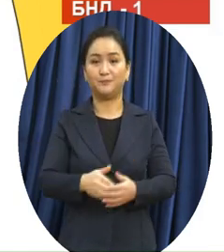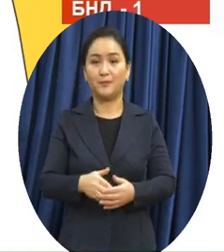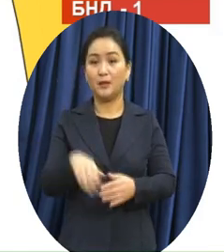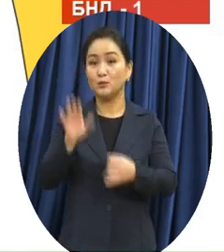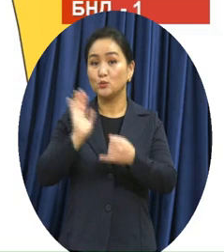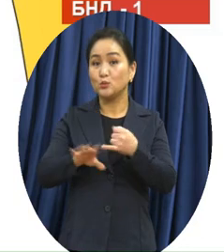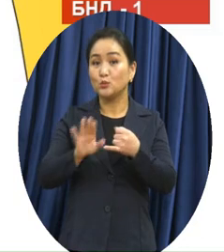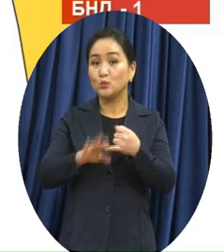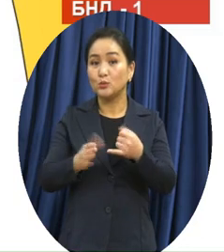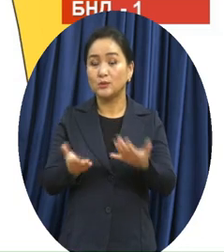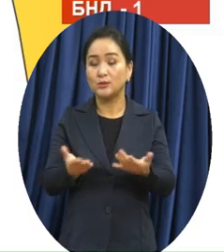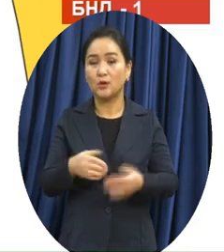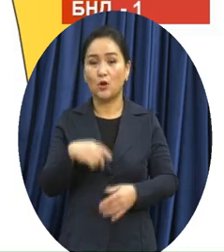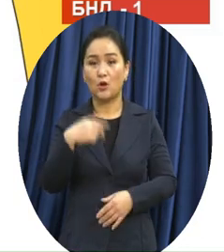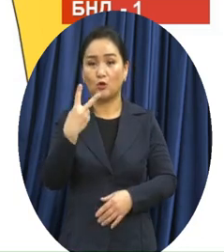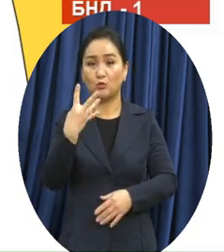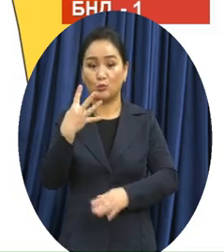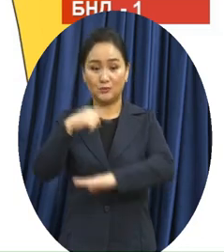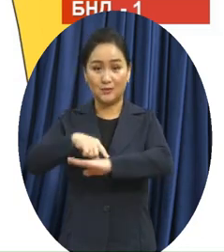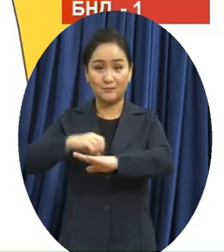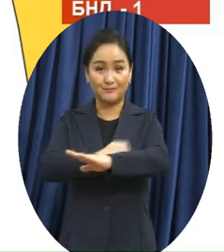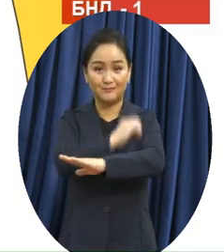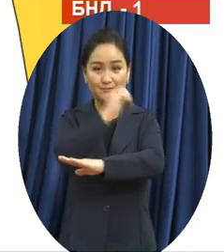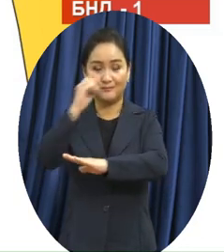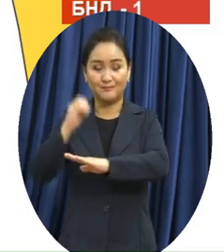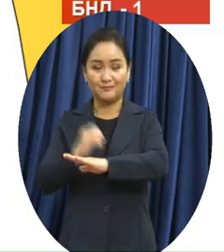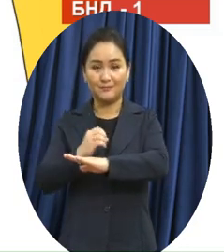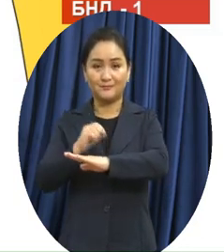сүүлийн 24 цагт